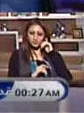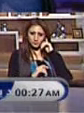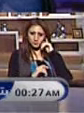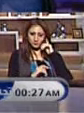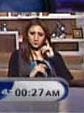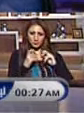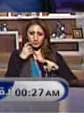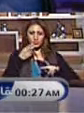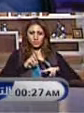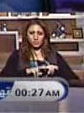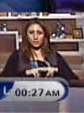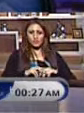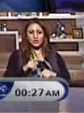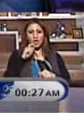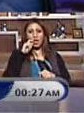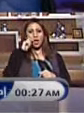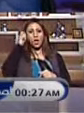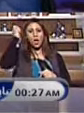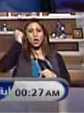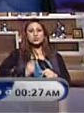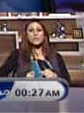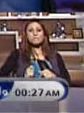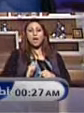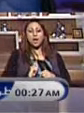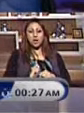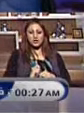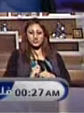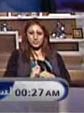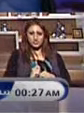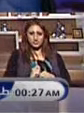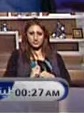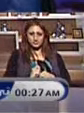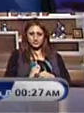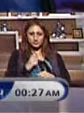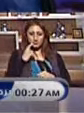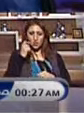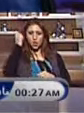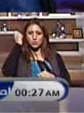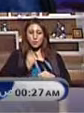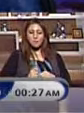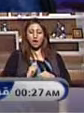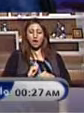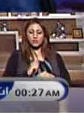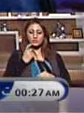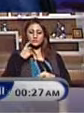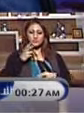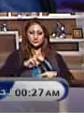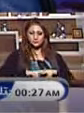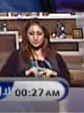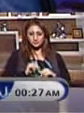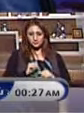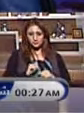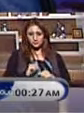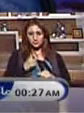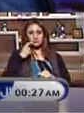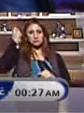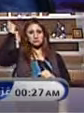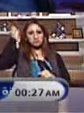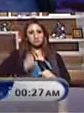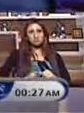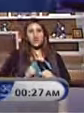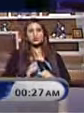اختارت عثمان لان كانت تعبت من جفاف اسلوب عمر الناحيه الماديه عثمان ثري ابن